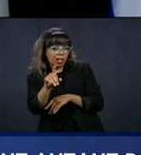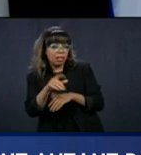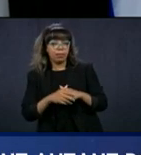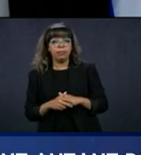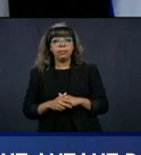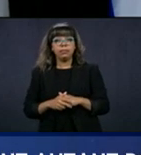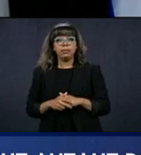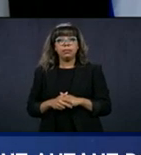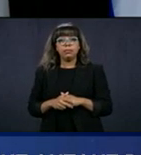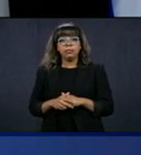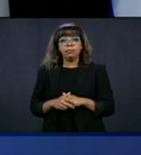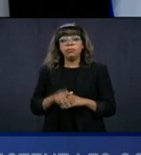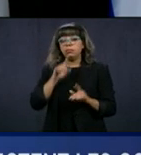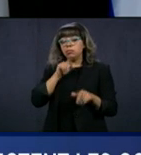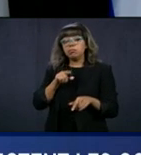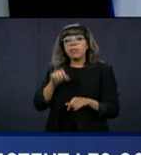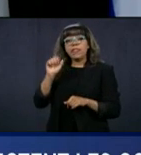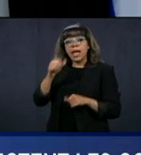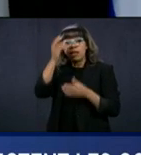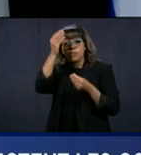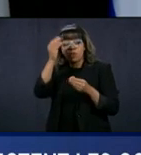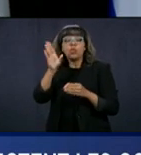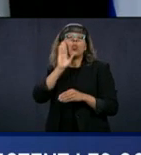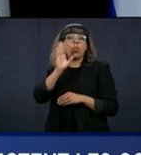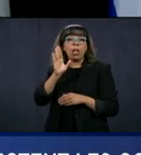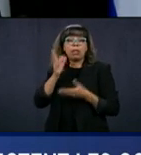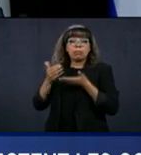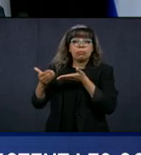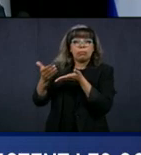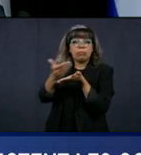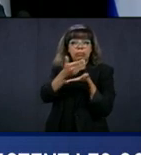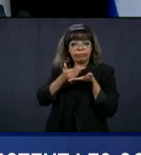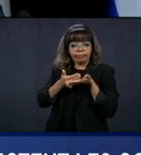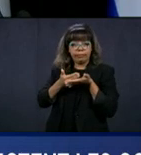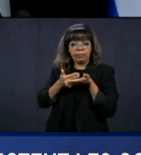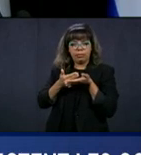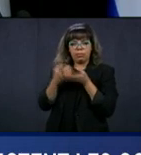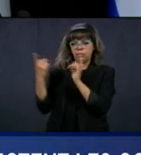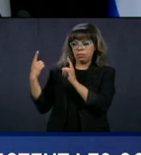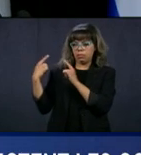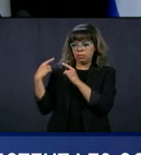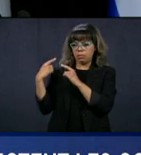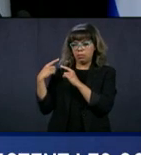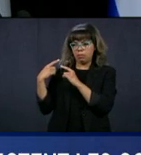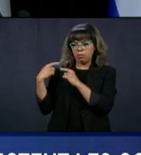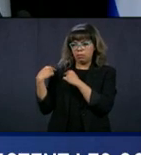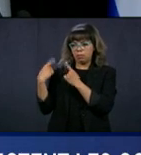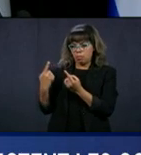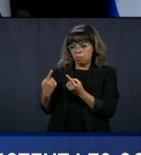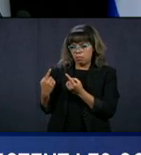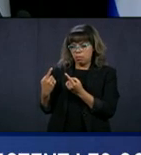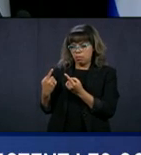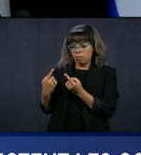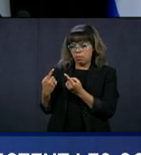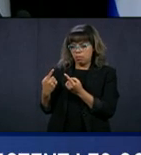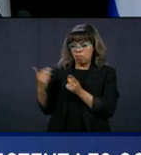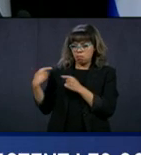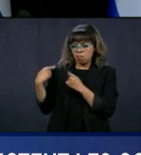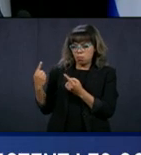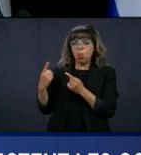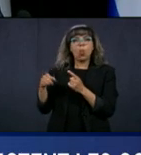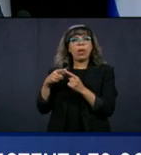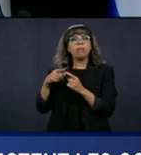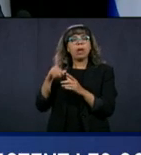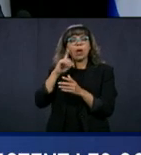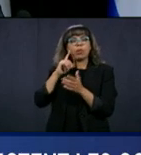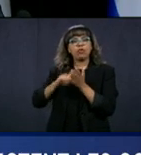Réponse, oui, cette information pourrait être rendue disponible. Il faudrait voir quel genre de questions